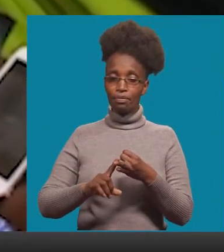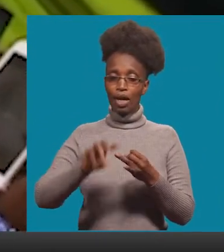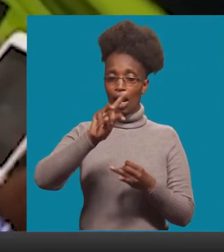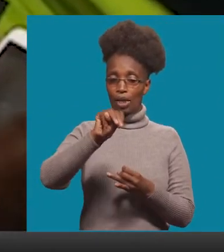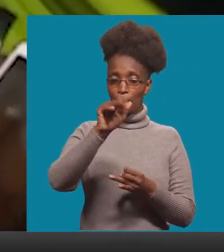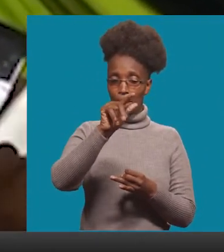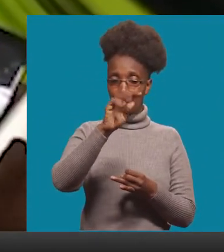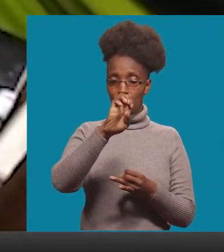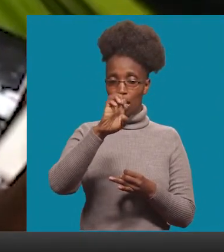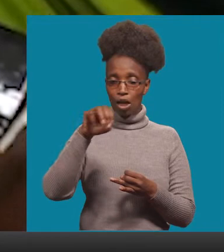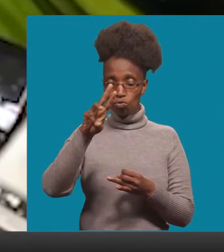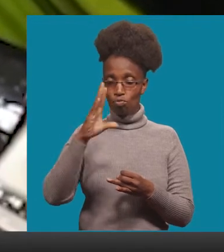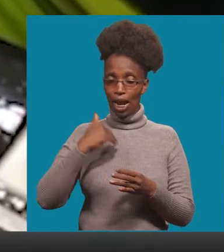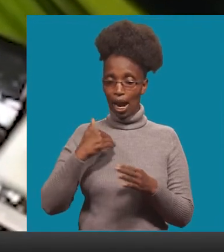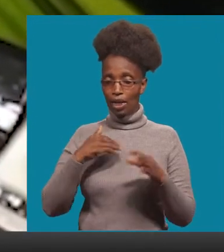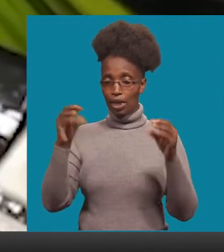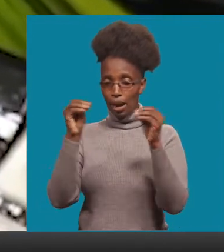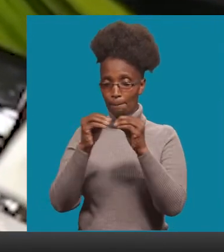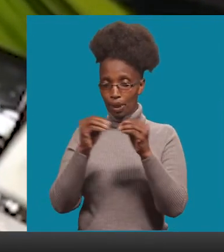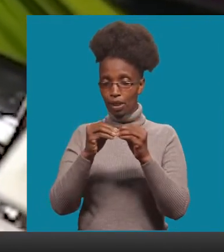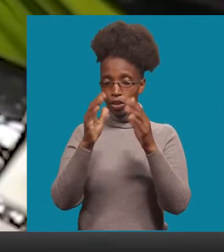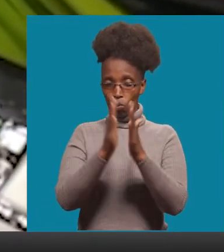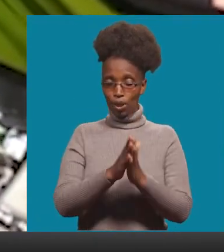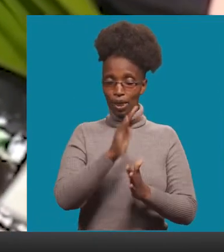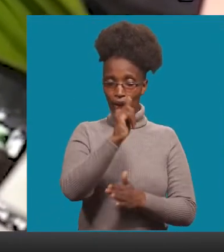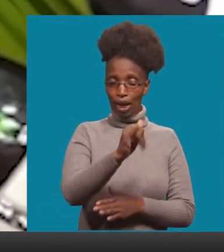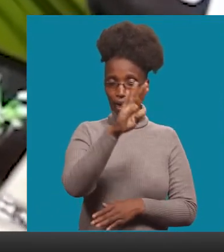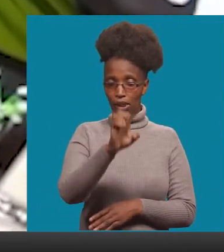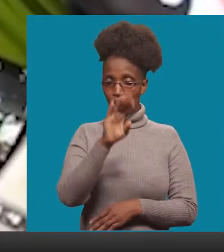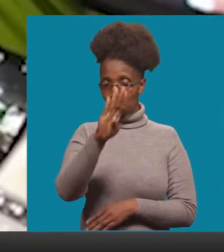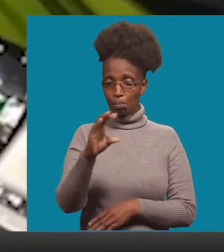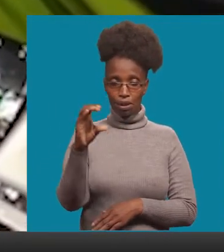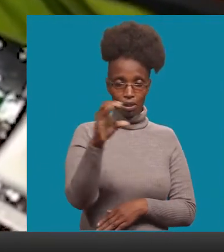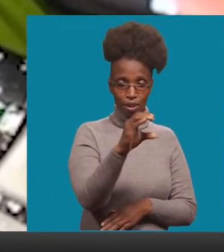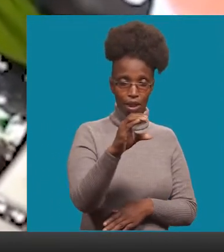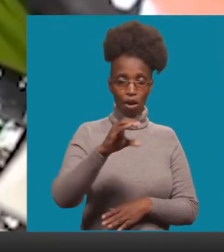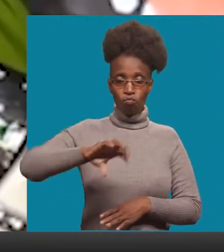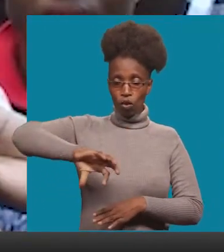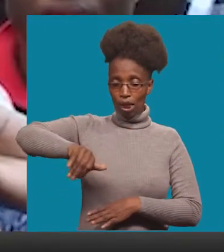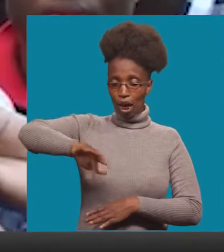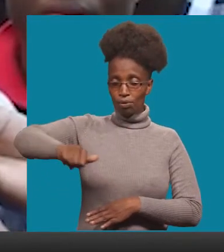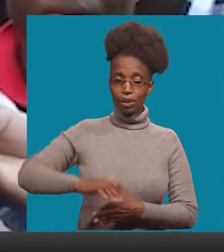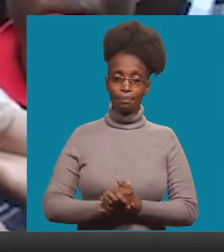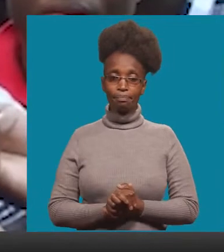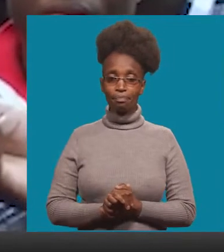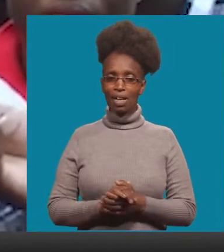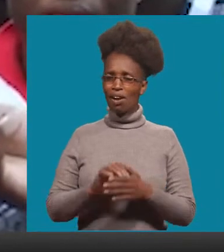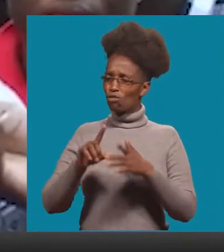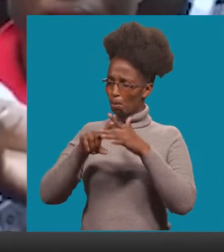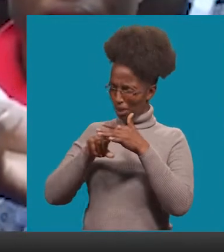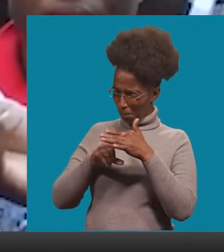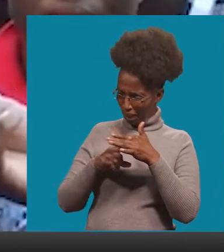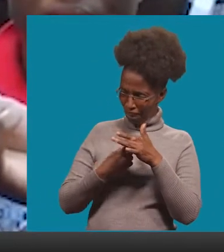Stewart Mathayo walikuwa na kikao na afisa mkuu wa IBC wa kaunti. Kuanzia